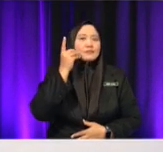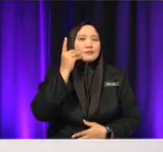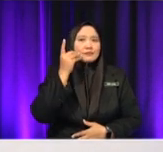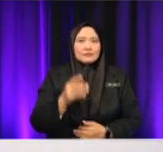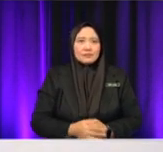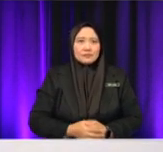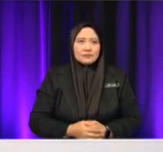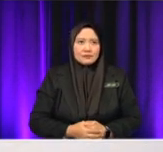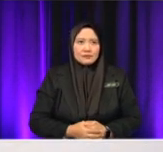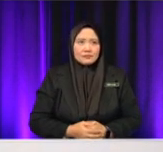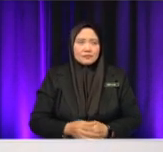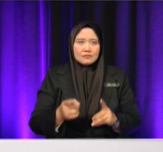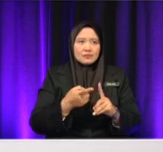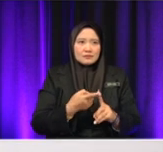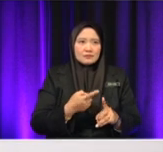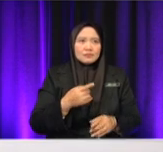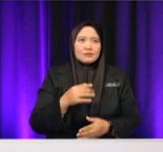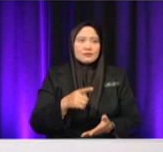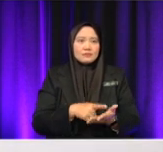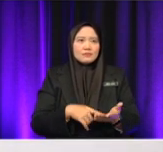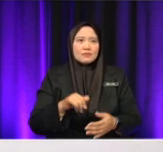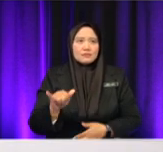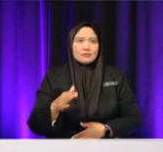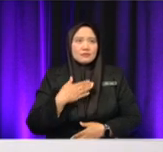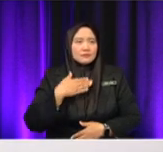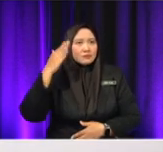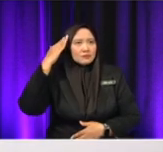dari apa yang saya tahu suami